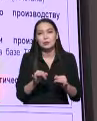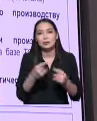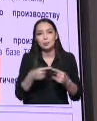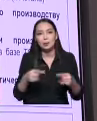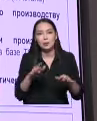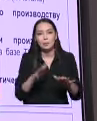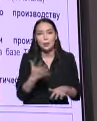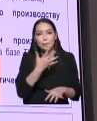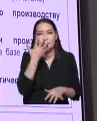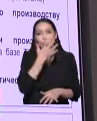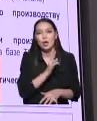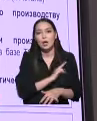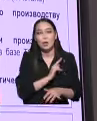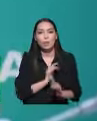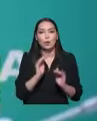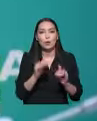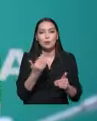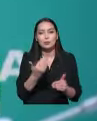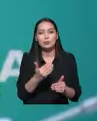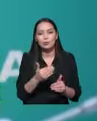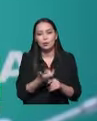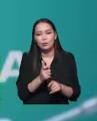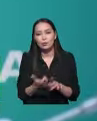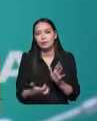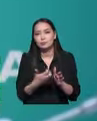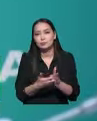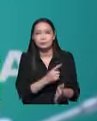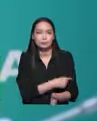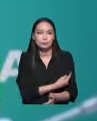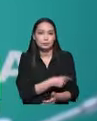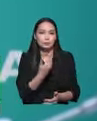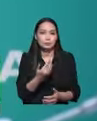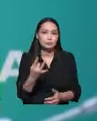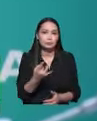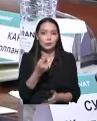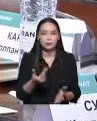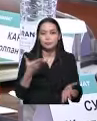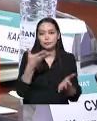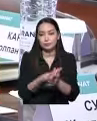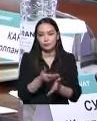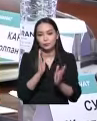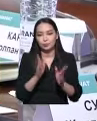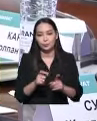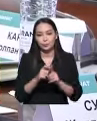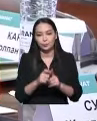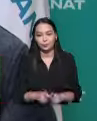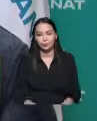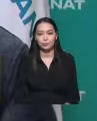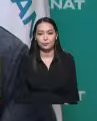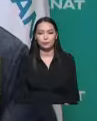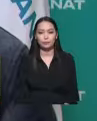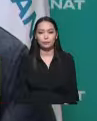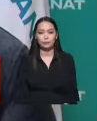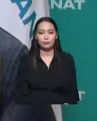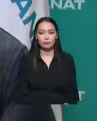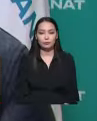жыл мерзімге жұмысқа келген аса тапшы мамандықтардың ішіндегі медицина қызметкерлеріне бір жолға ақшалай төлем ұсынылады.